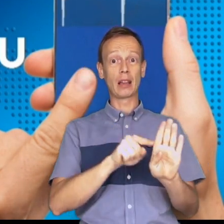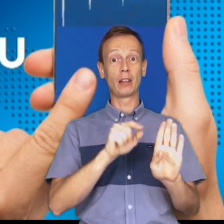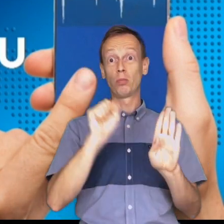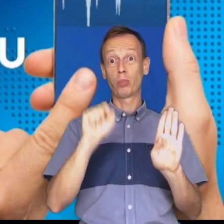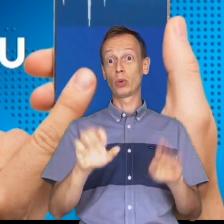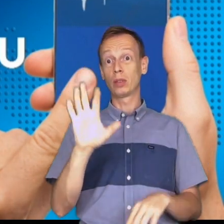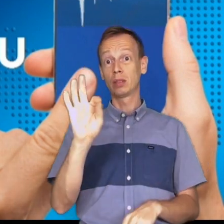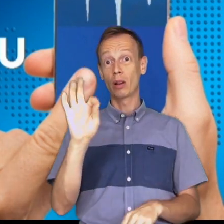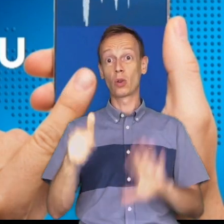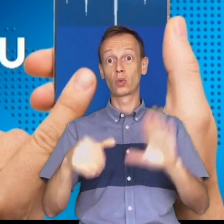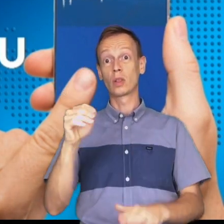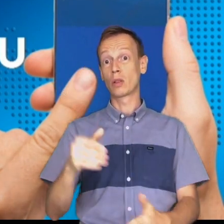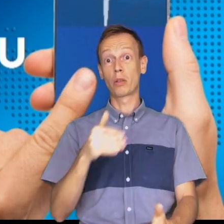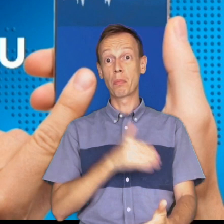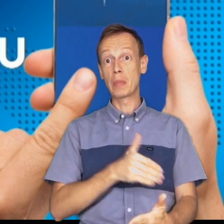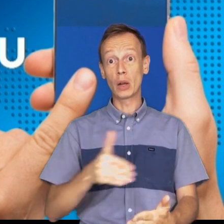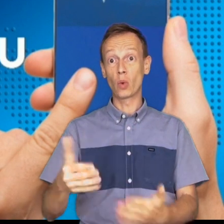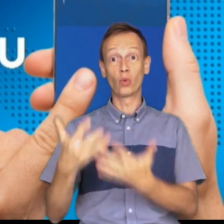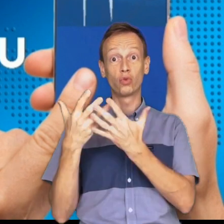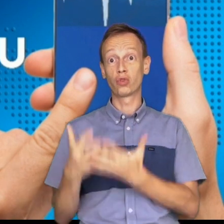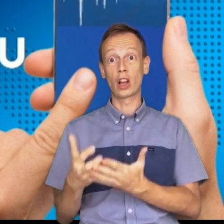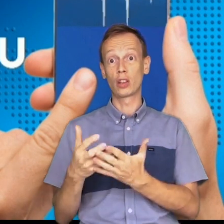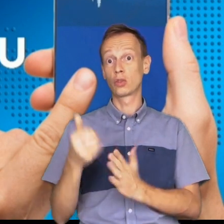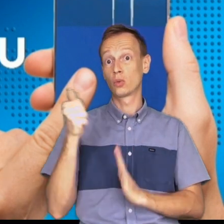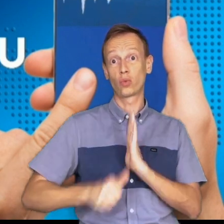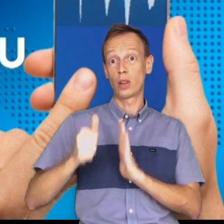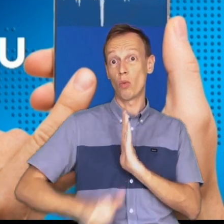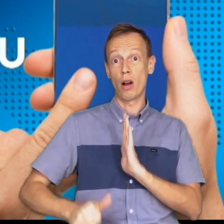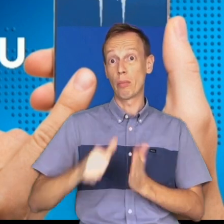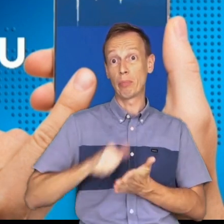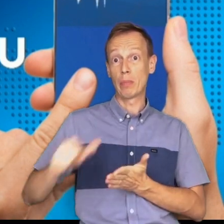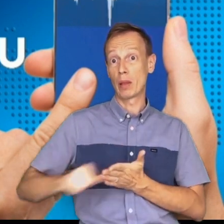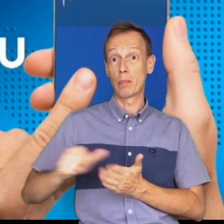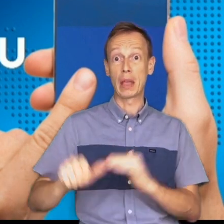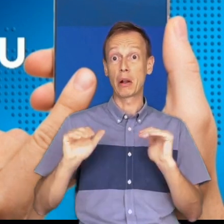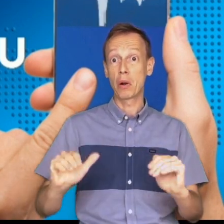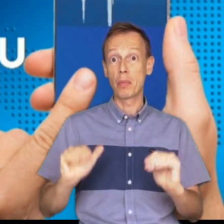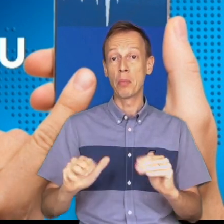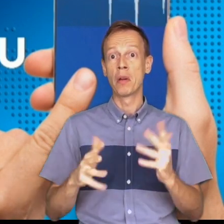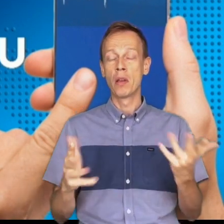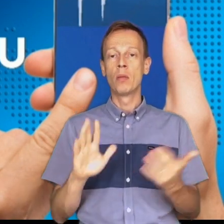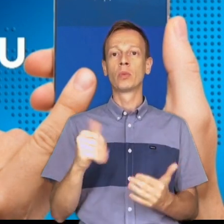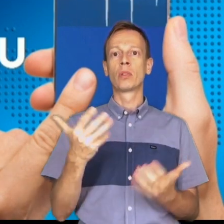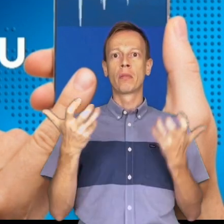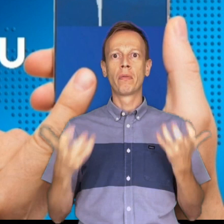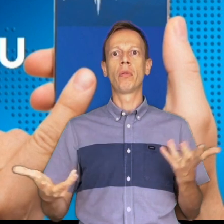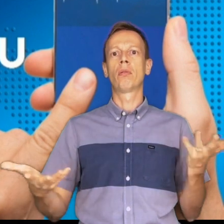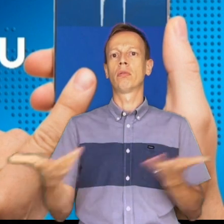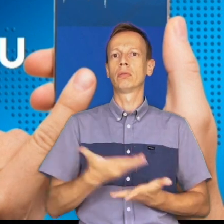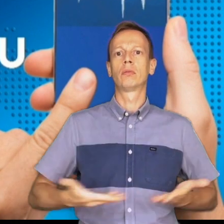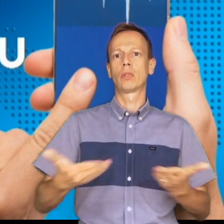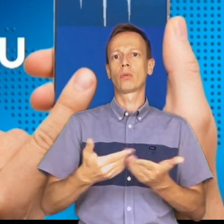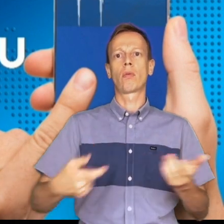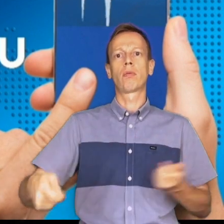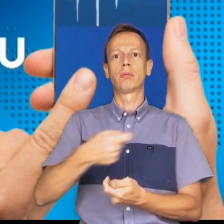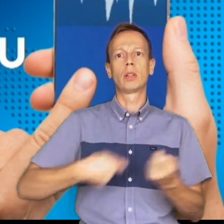soit 50 à 60 millions de charges fixes tous les mois. L'idée, c'était vraiment de relancer la machine économique, de